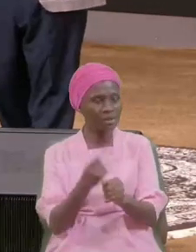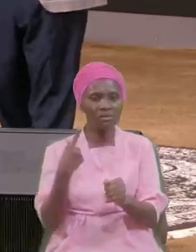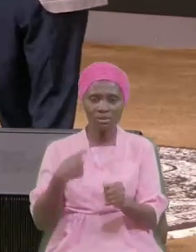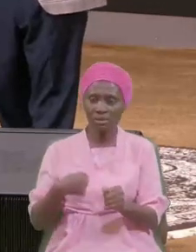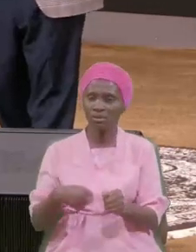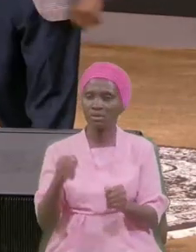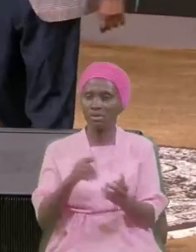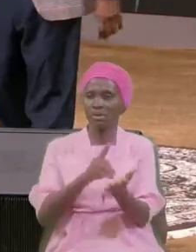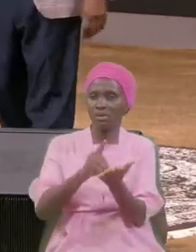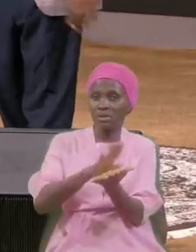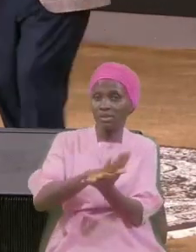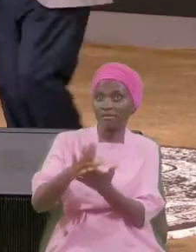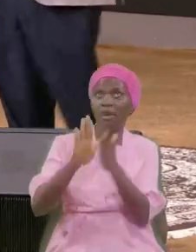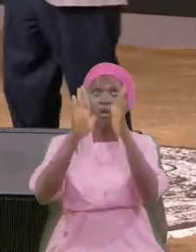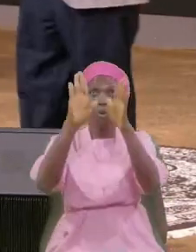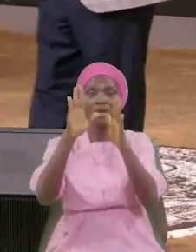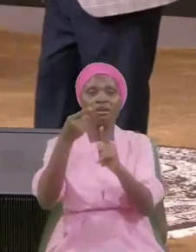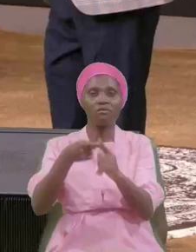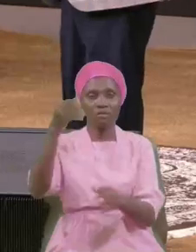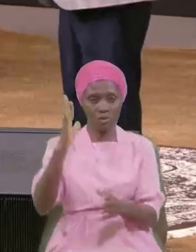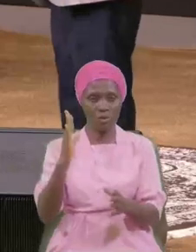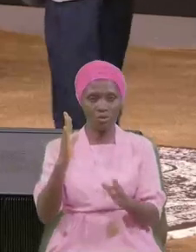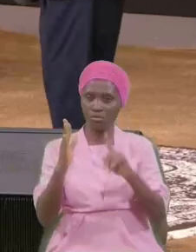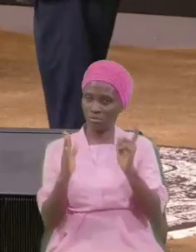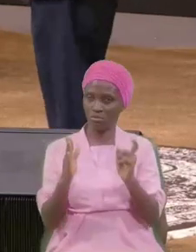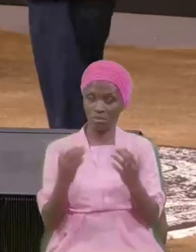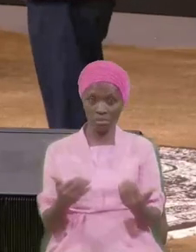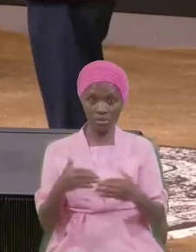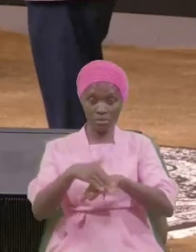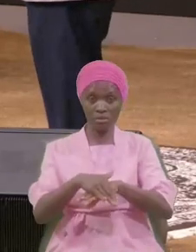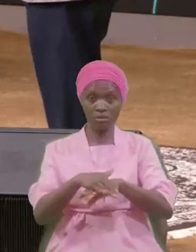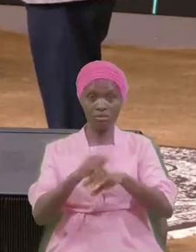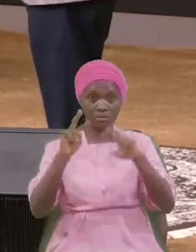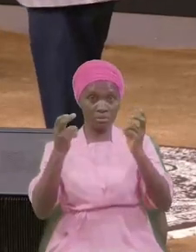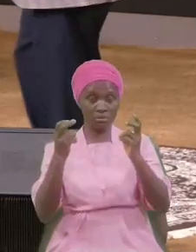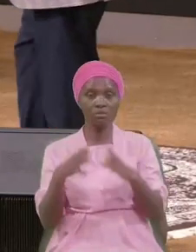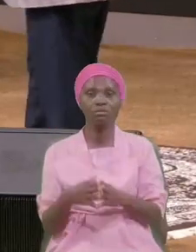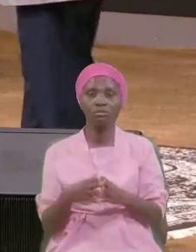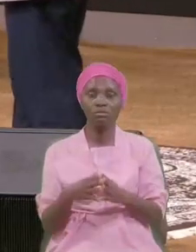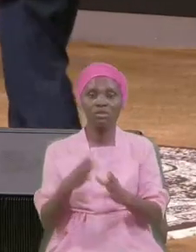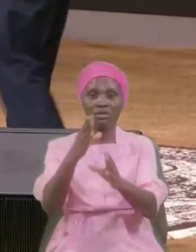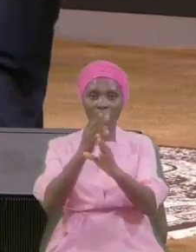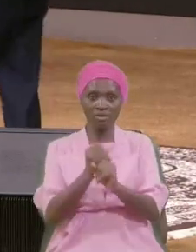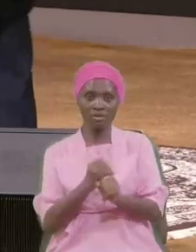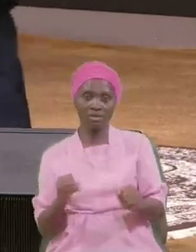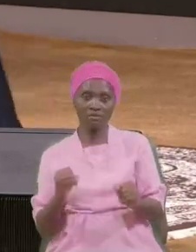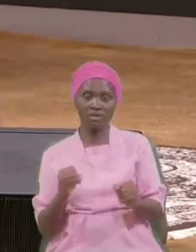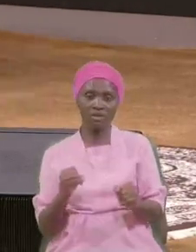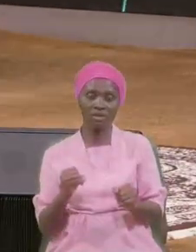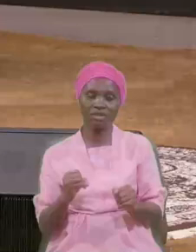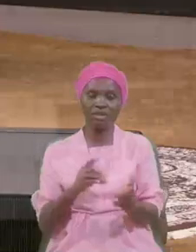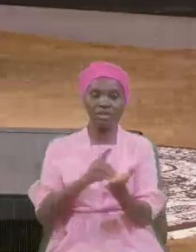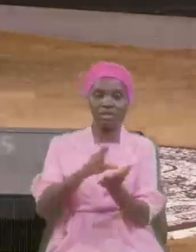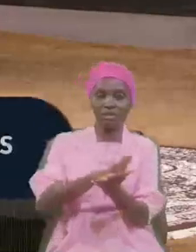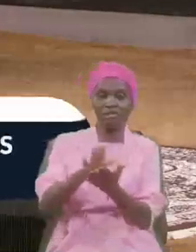recevons les prodiges surnaturels du Seigneur. Ce soir, je m'adresse à tout le monde du thème «